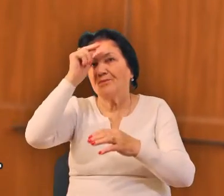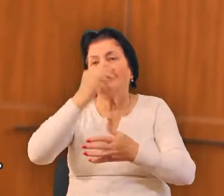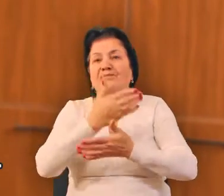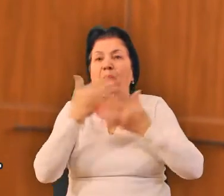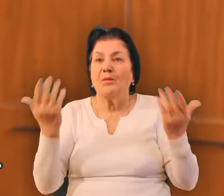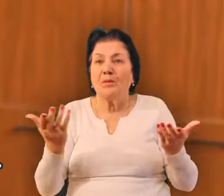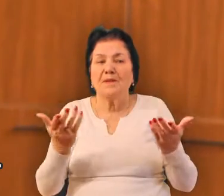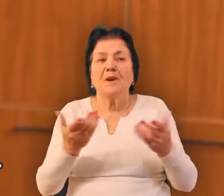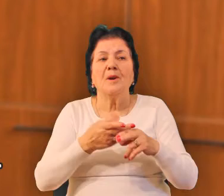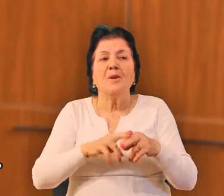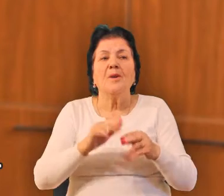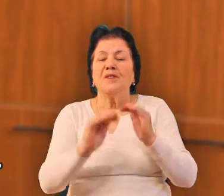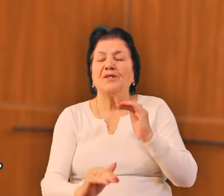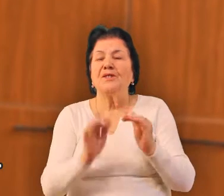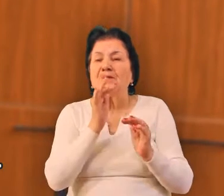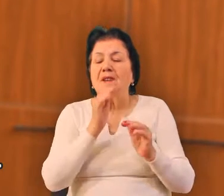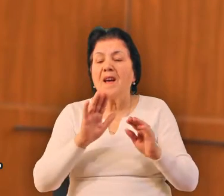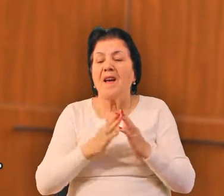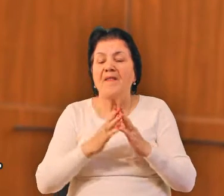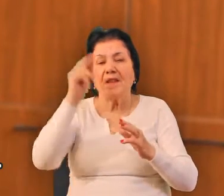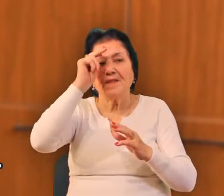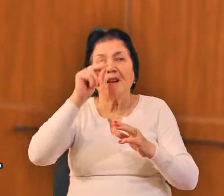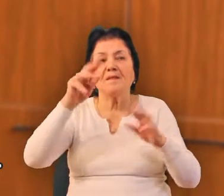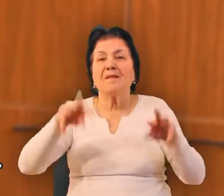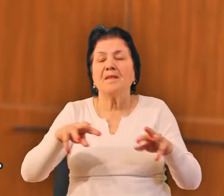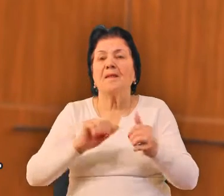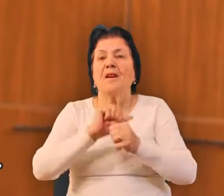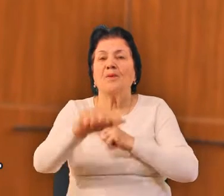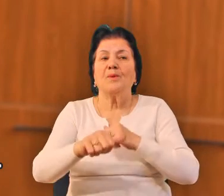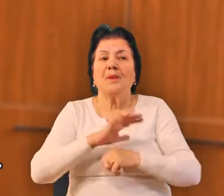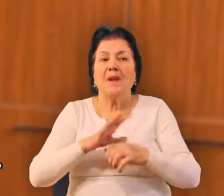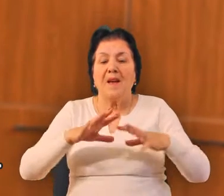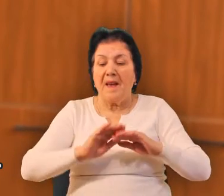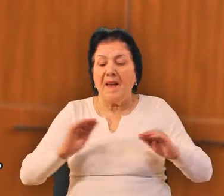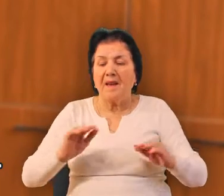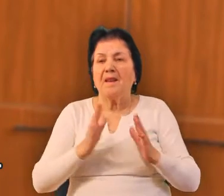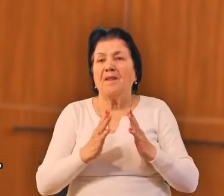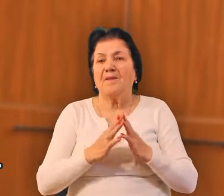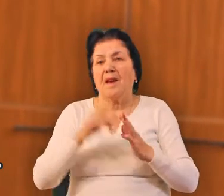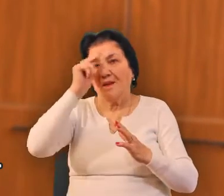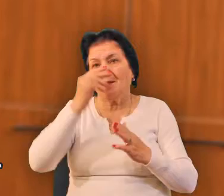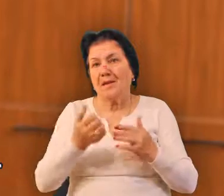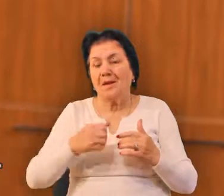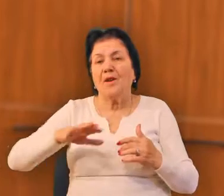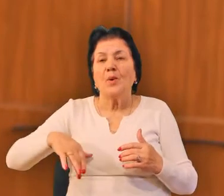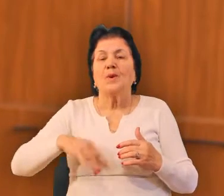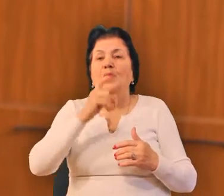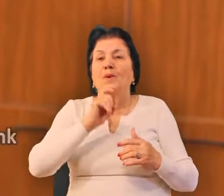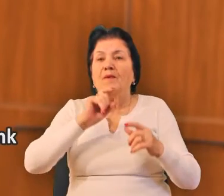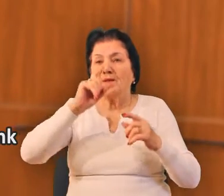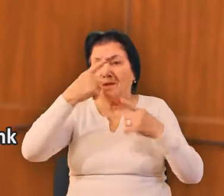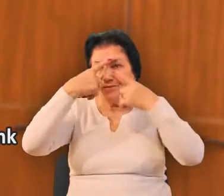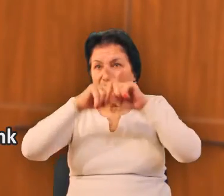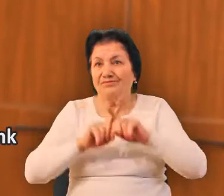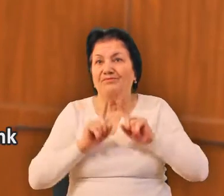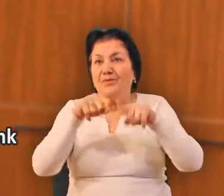Çünki məktəb yaşlarında evdə təhsil modeli bizdə üstünlük təşkil edir, evdə təhsil alırlar. Sonra